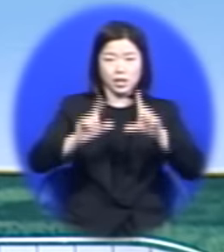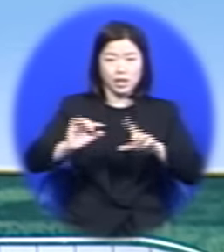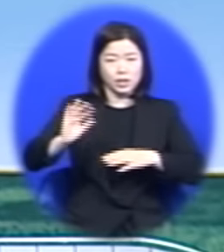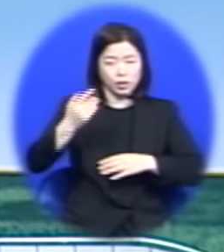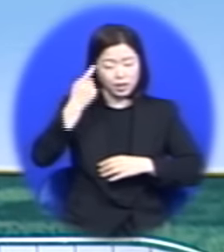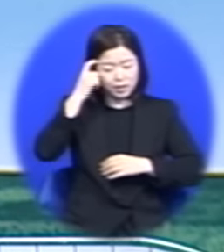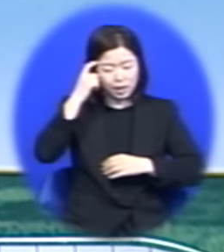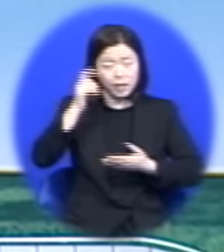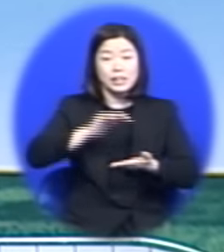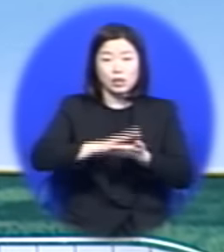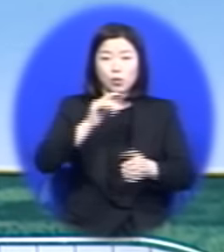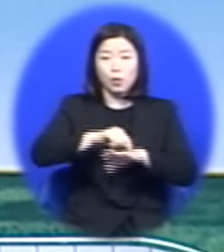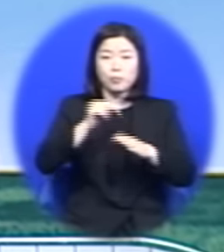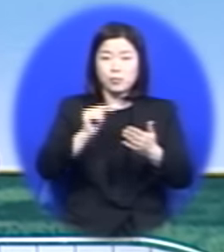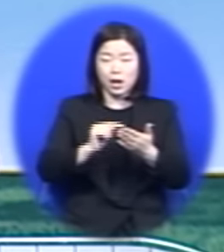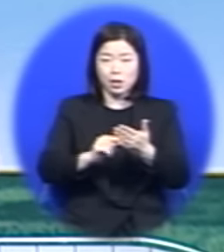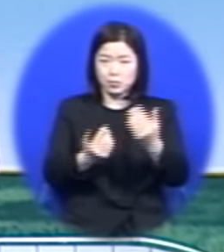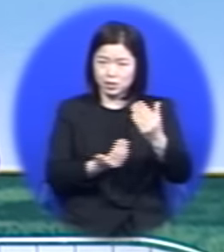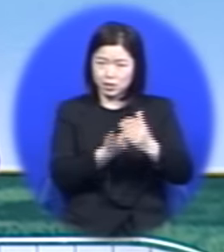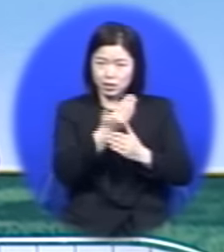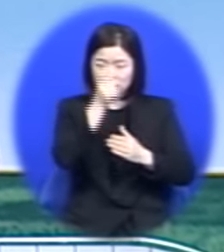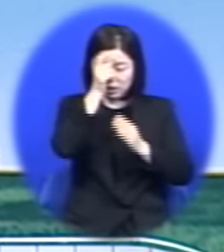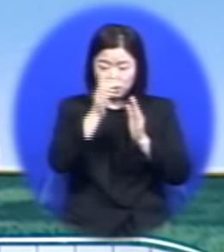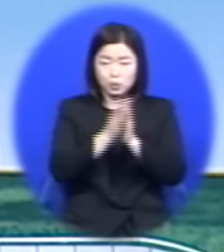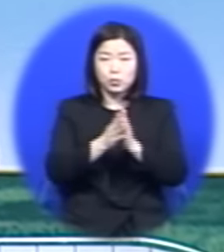되기를 기도해 주시기 바랍니다.